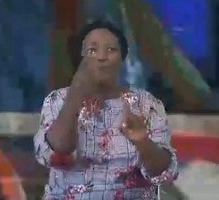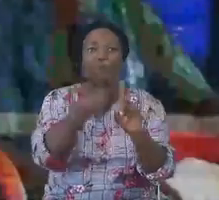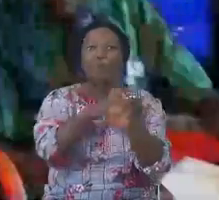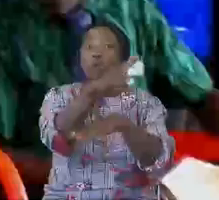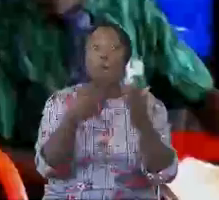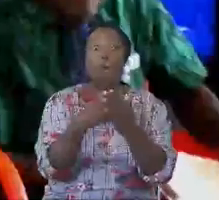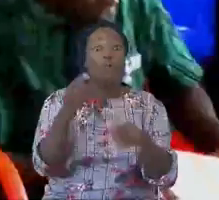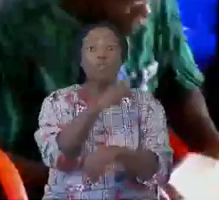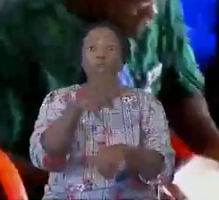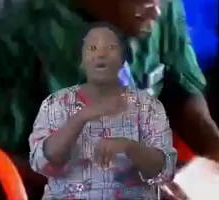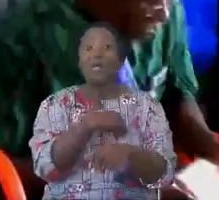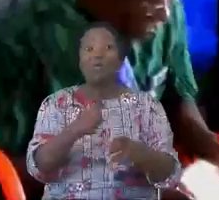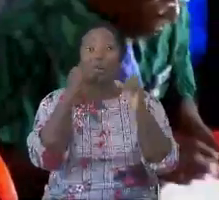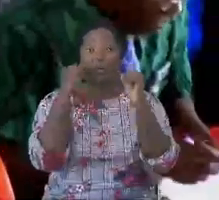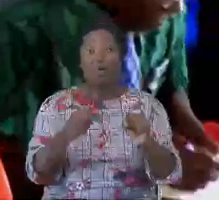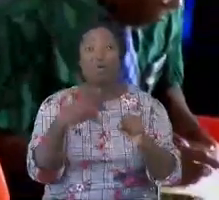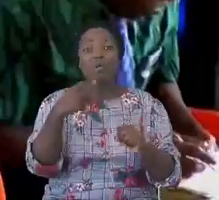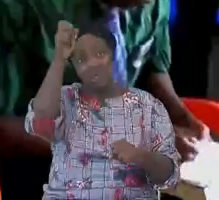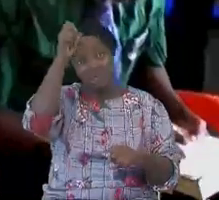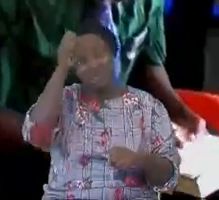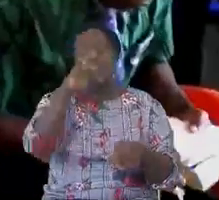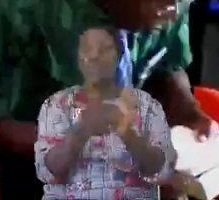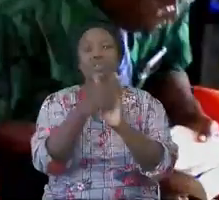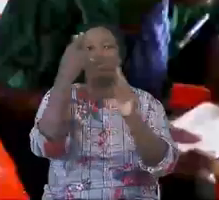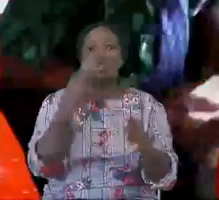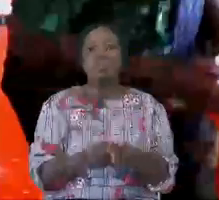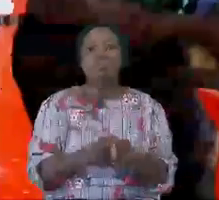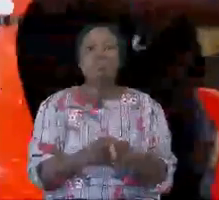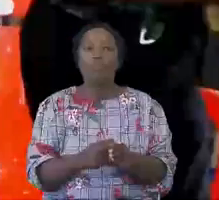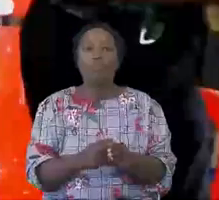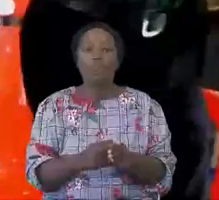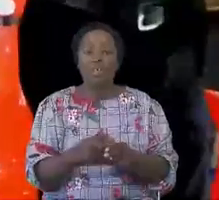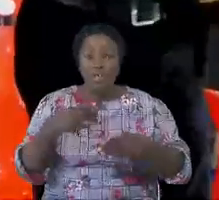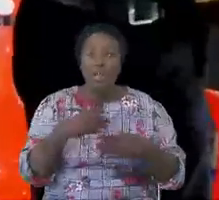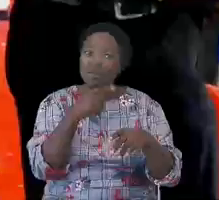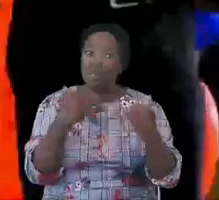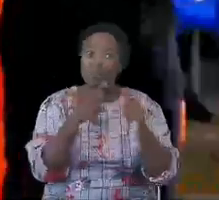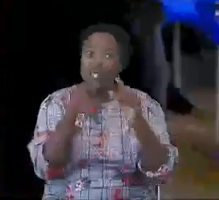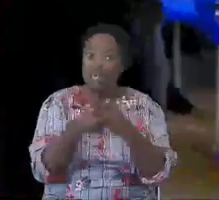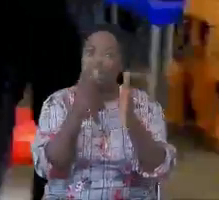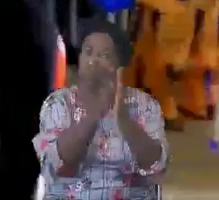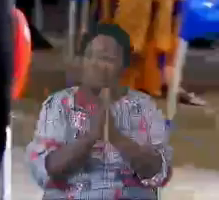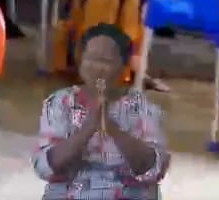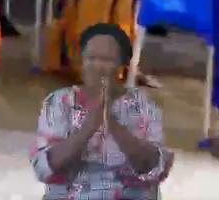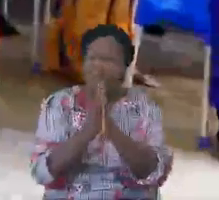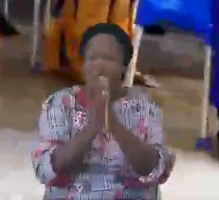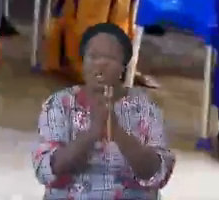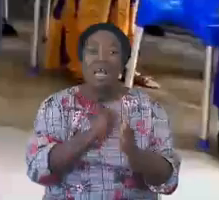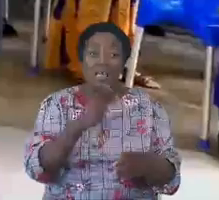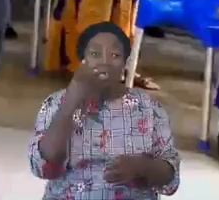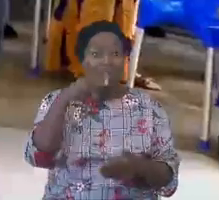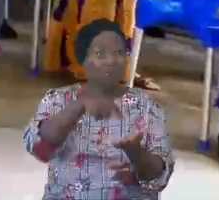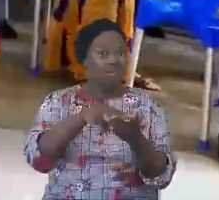à part de maintenant, jusqu'à l'éternité, tu es libre de toutes les principautés et des